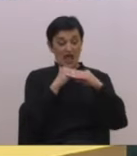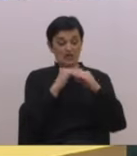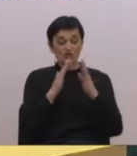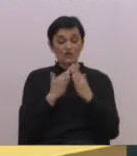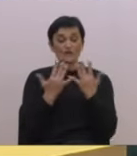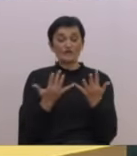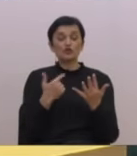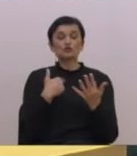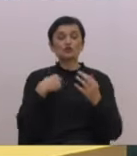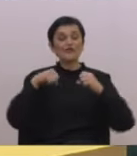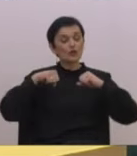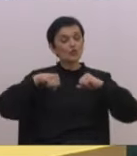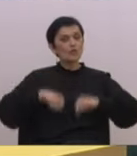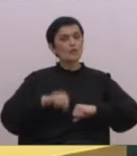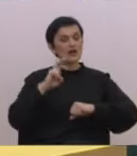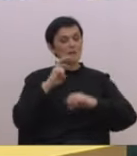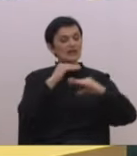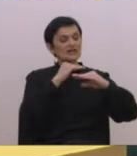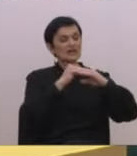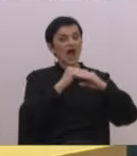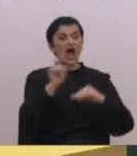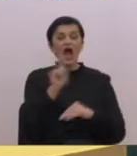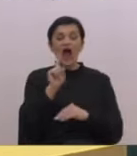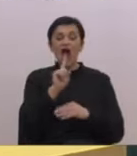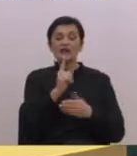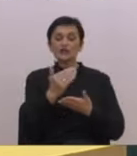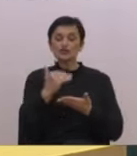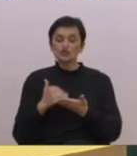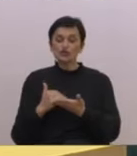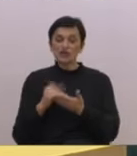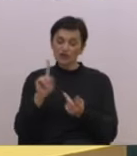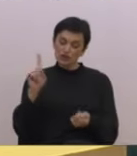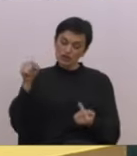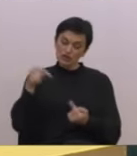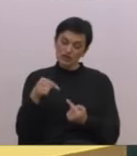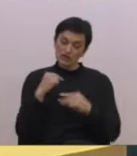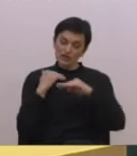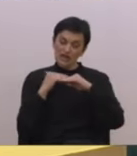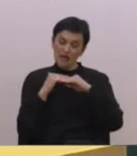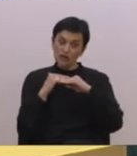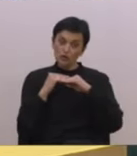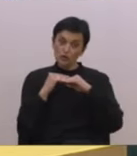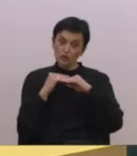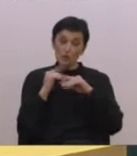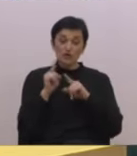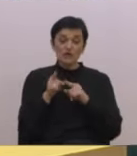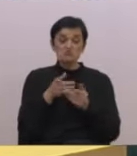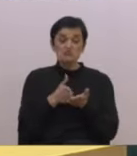ვითხოვთ უფლებრივ თანასწორობას და არა შედეგების შესაბამისად თანასწორობას, იმიტომ რომ ისე